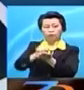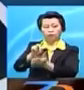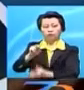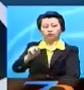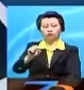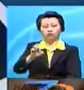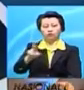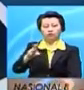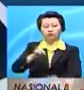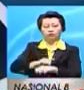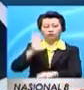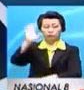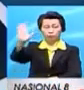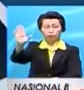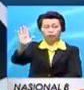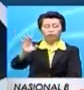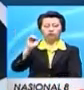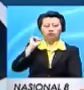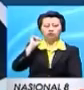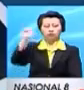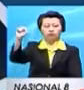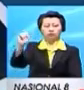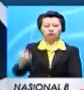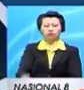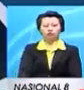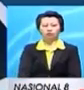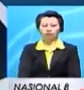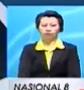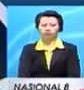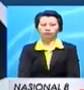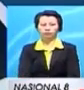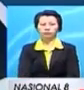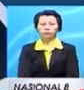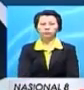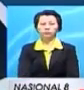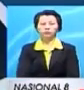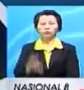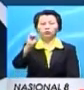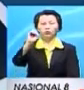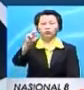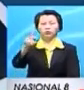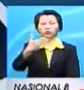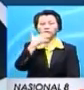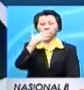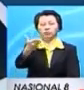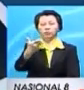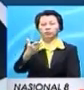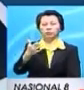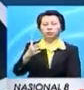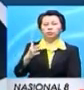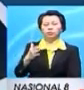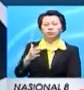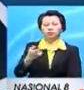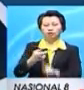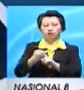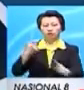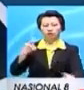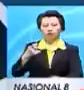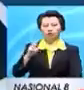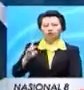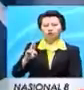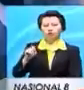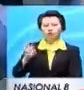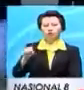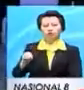Stanley Kujat di sana. Silakan. Okey, terima kasih Ivan dan juga Hanim di Angkasa